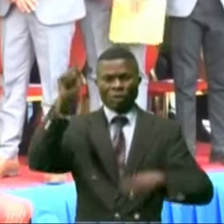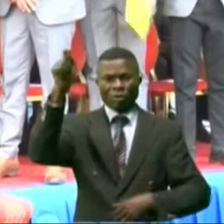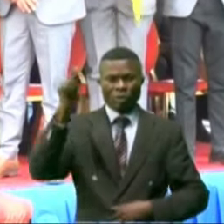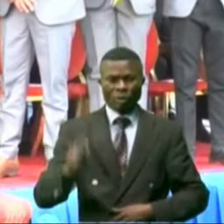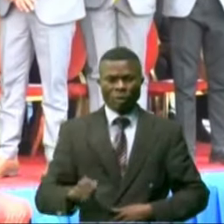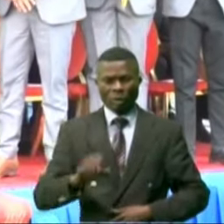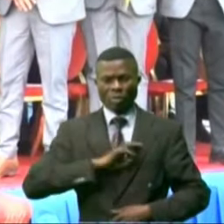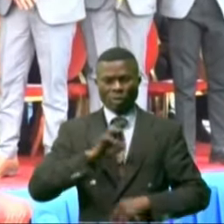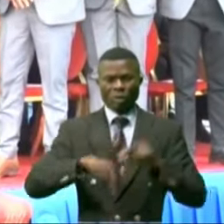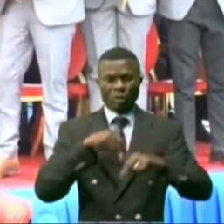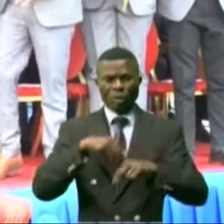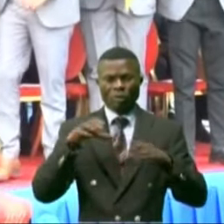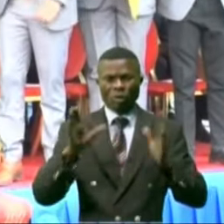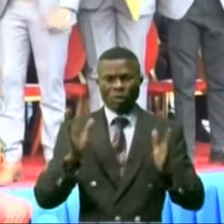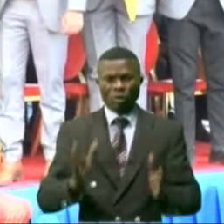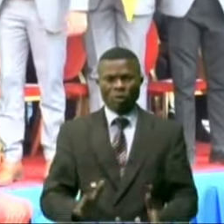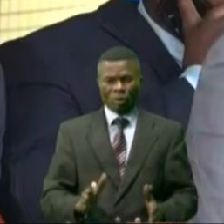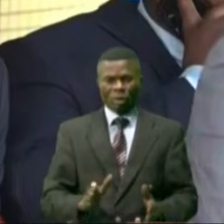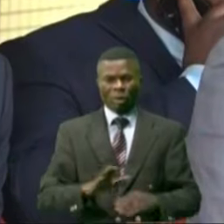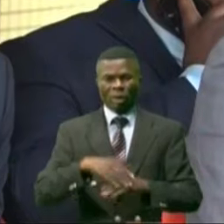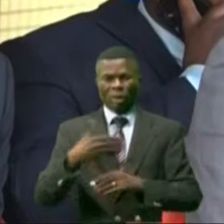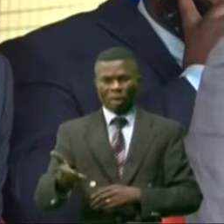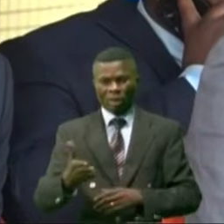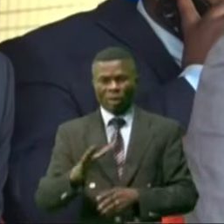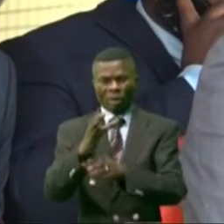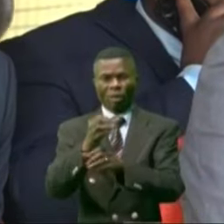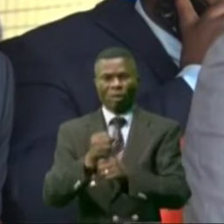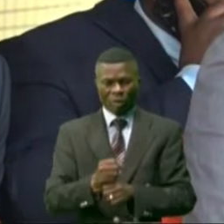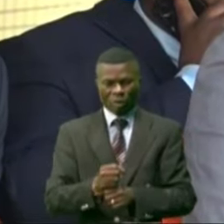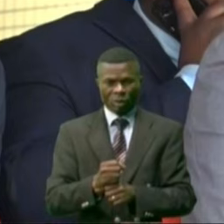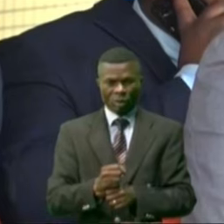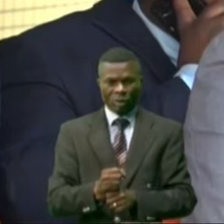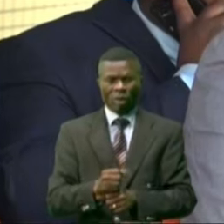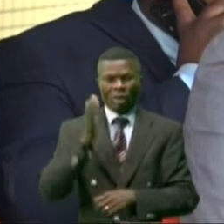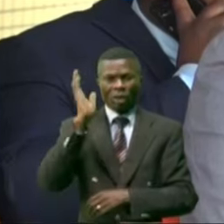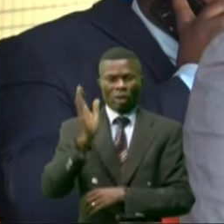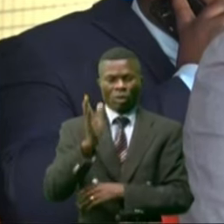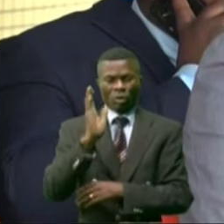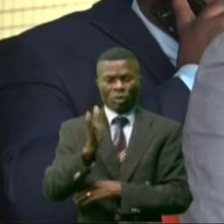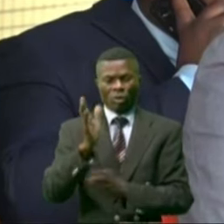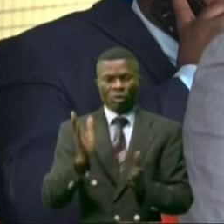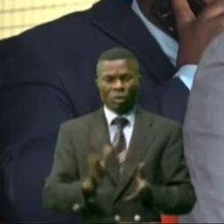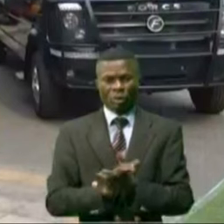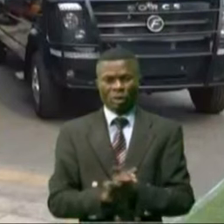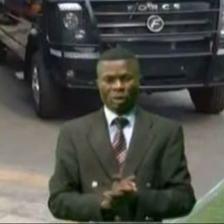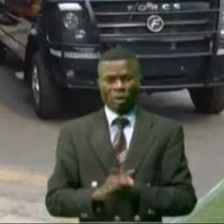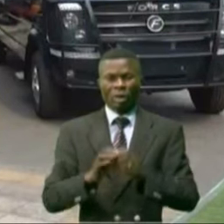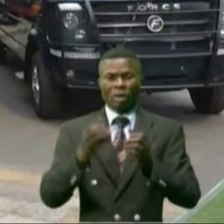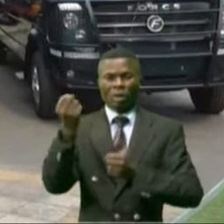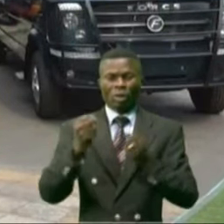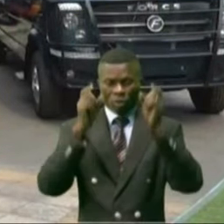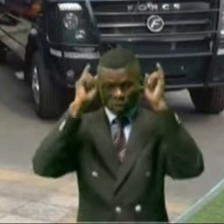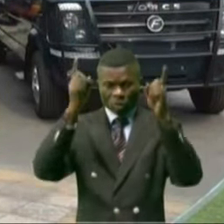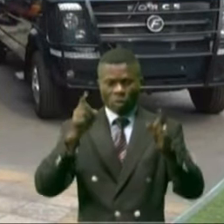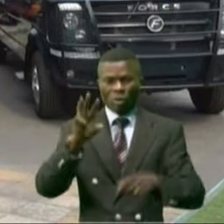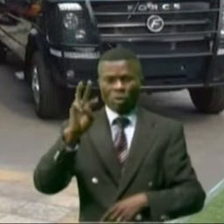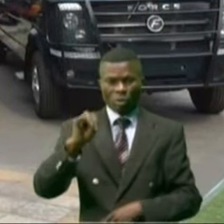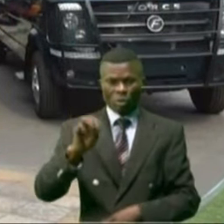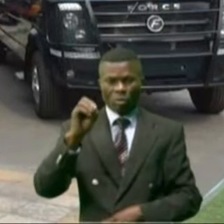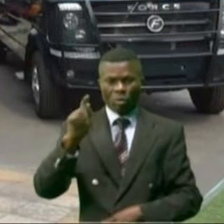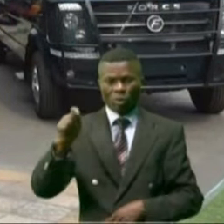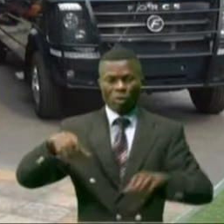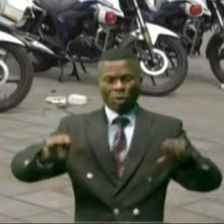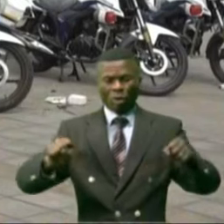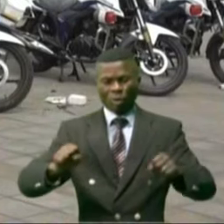de la police nationale congolaise après les avoir reçus auprès du concessionnaire. Ces bus des marques Fox Motor et Moto